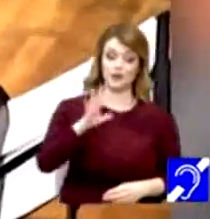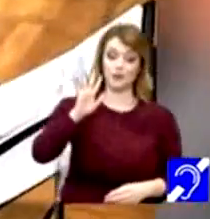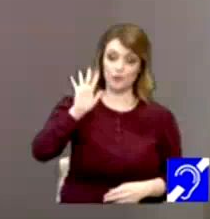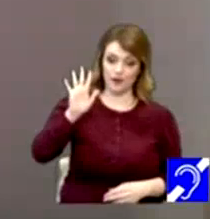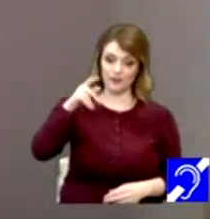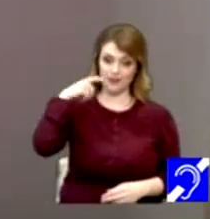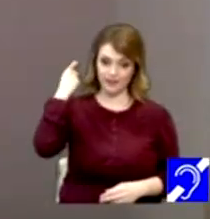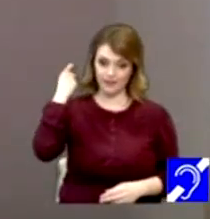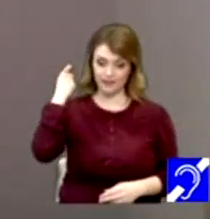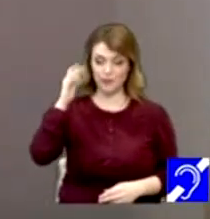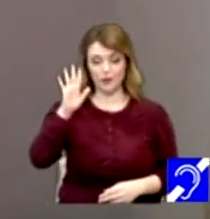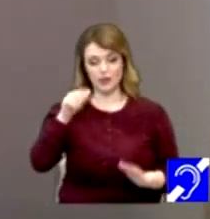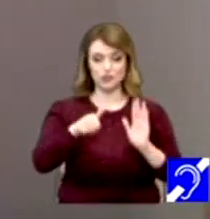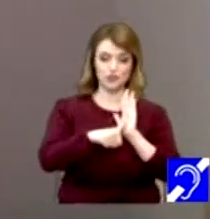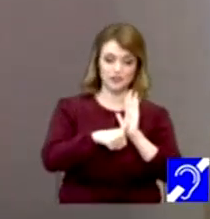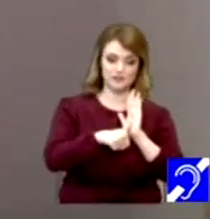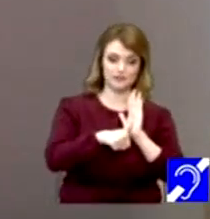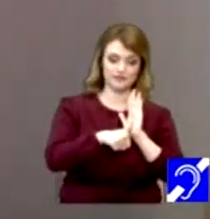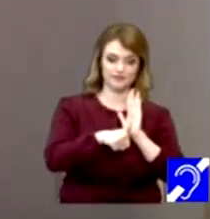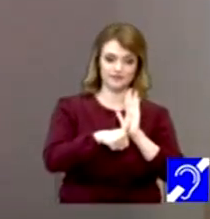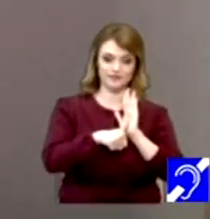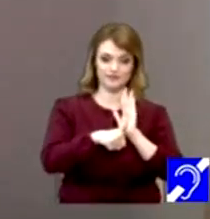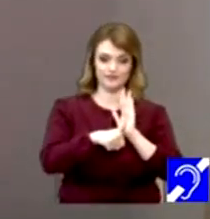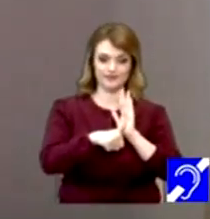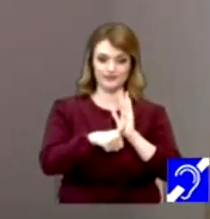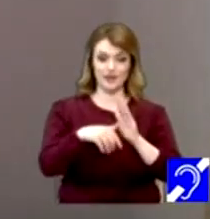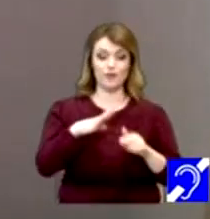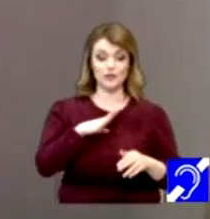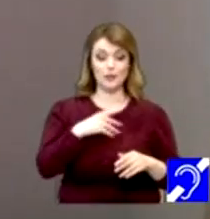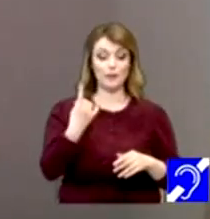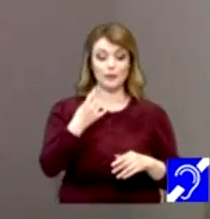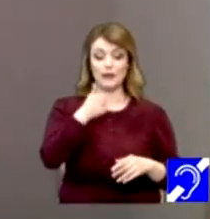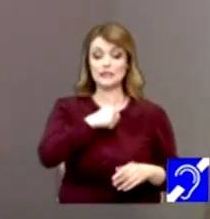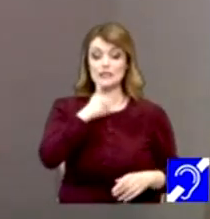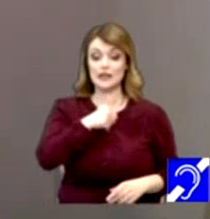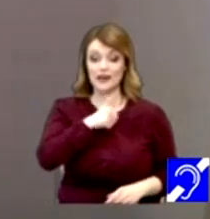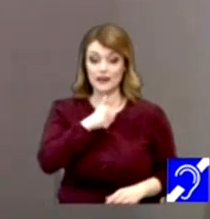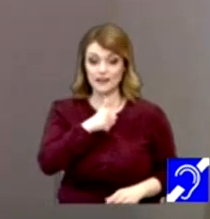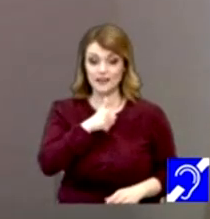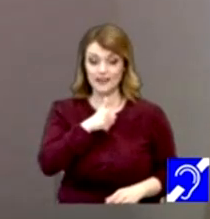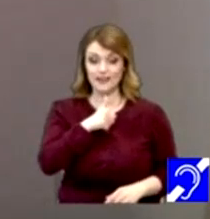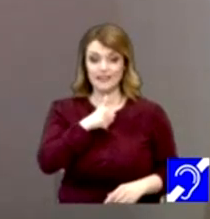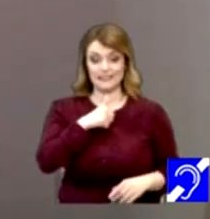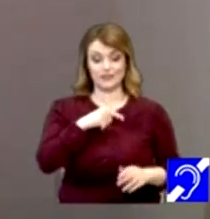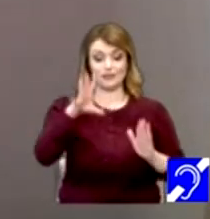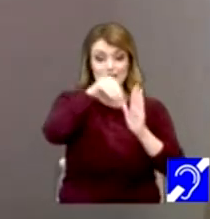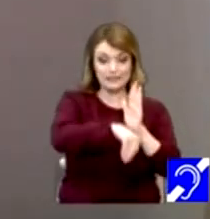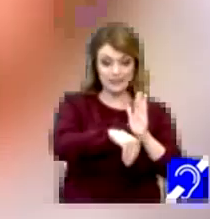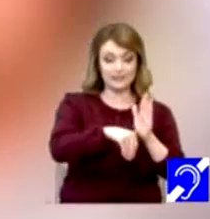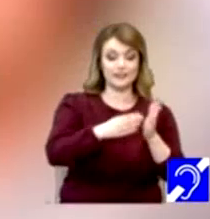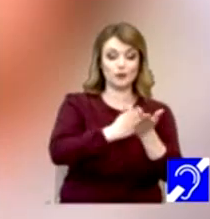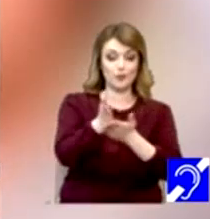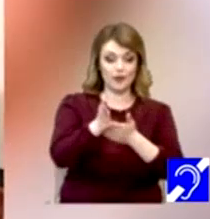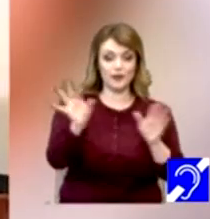5 ani spre 6 undeva, am avut prima tentativă de a mă infiltra în domeniul